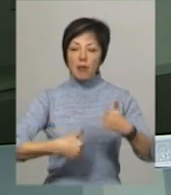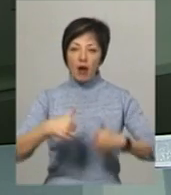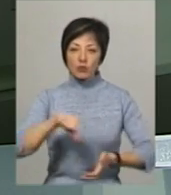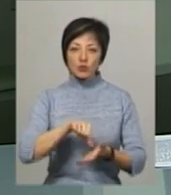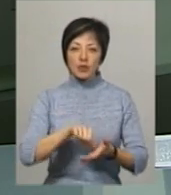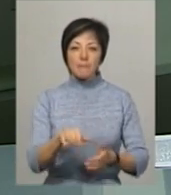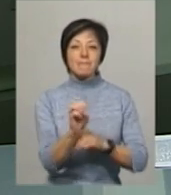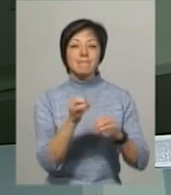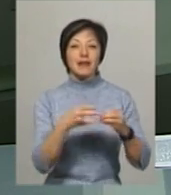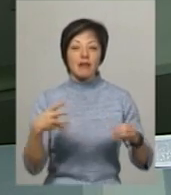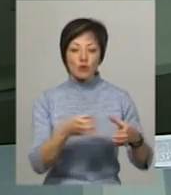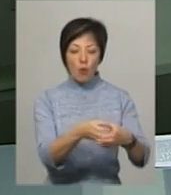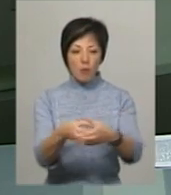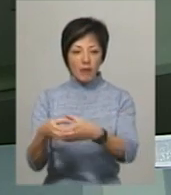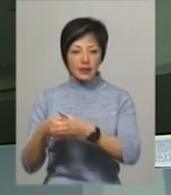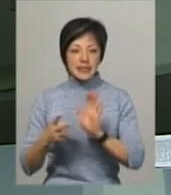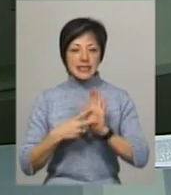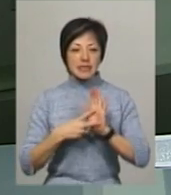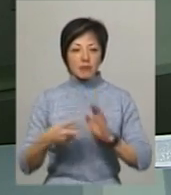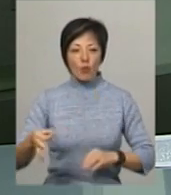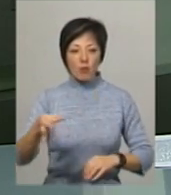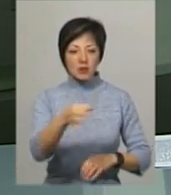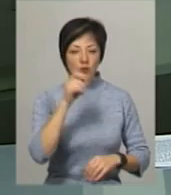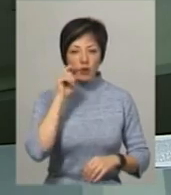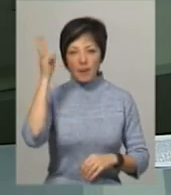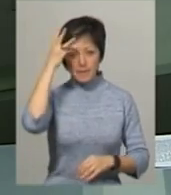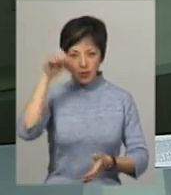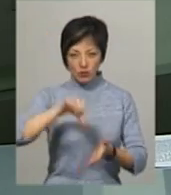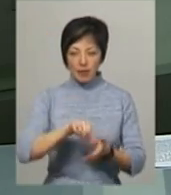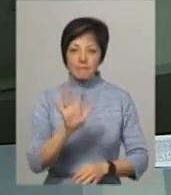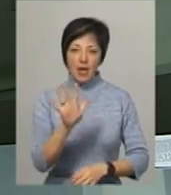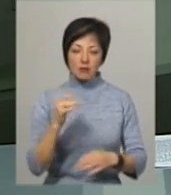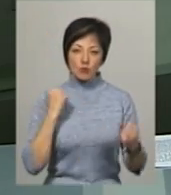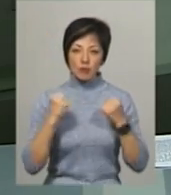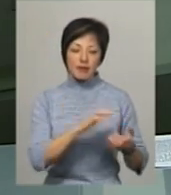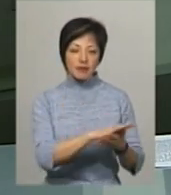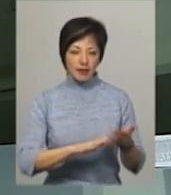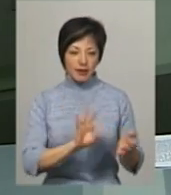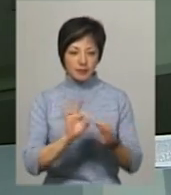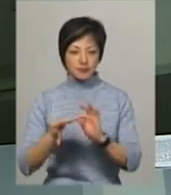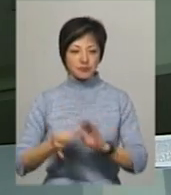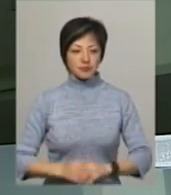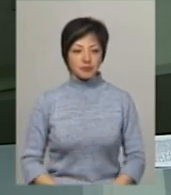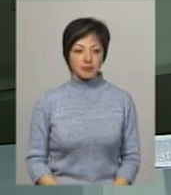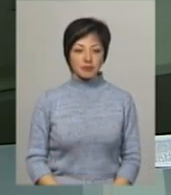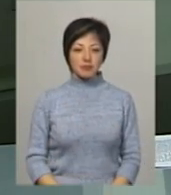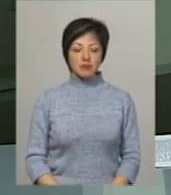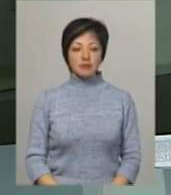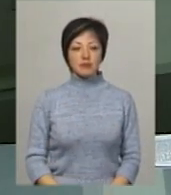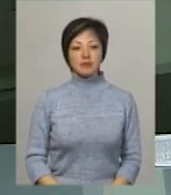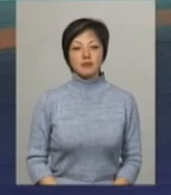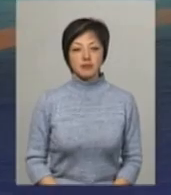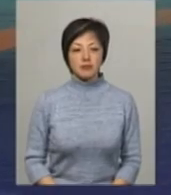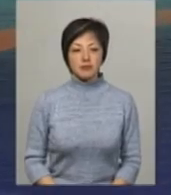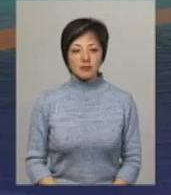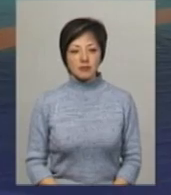взяли участь 15 команд з 7 областей України. Хмельниччину представили 5. Подробиці у сюжеті Тетяни Ворожцової.